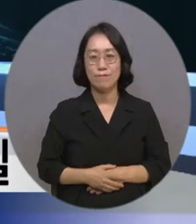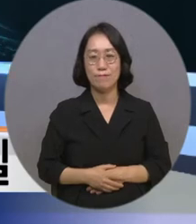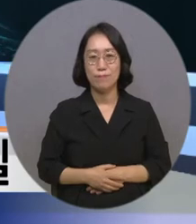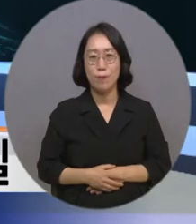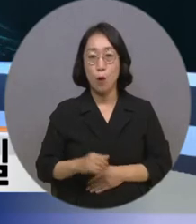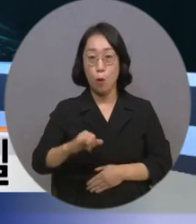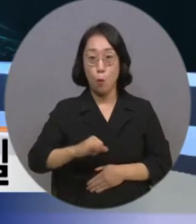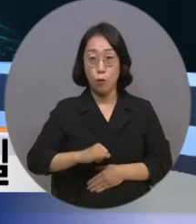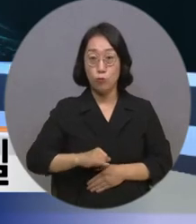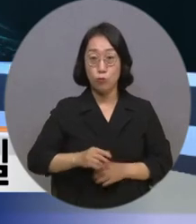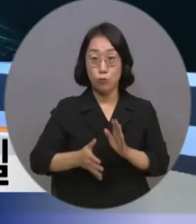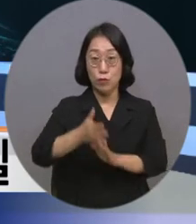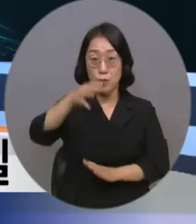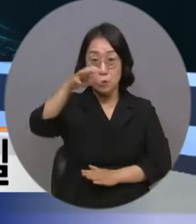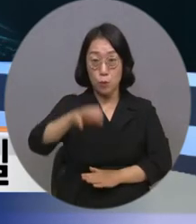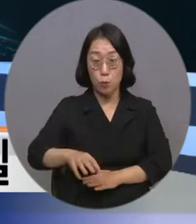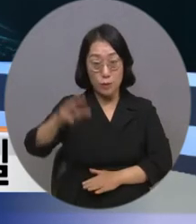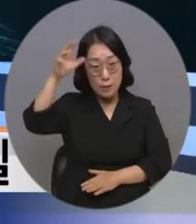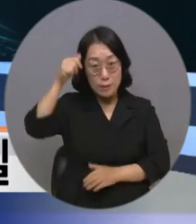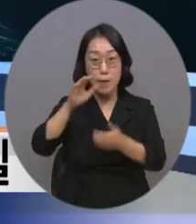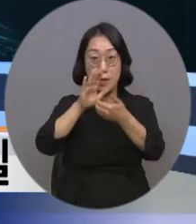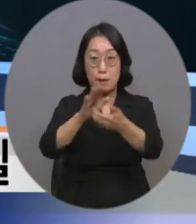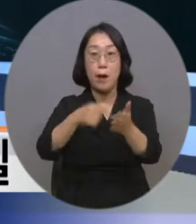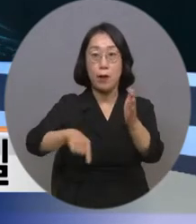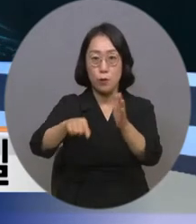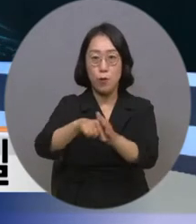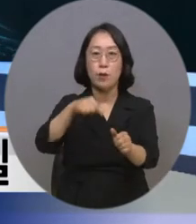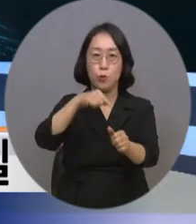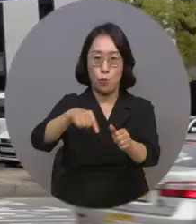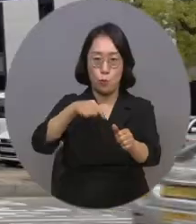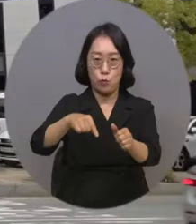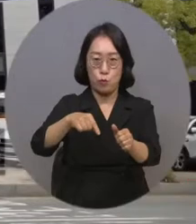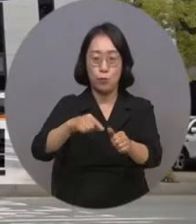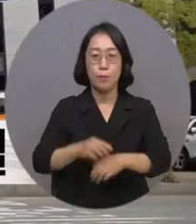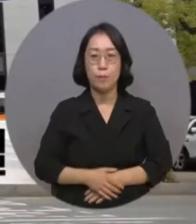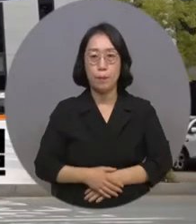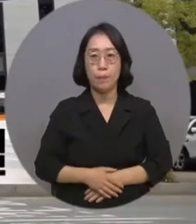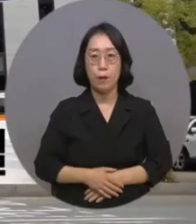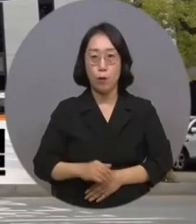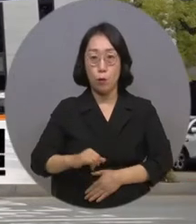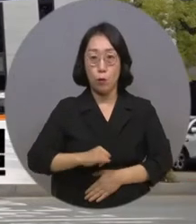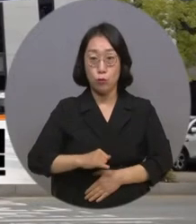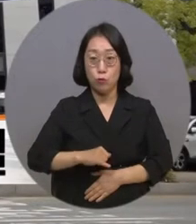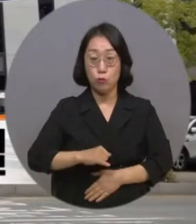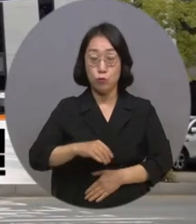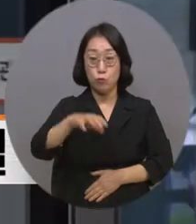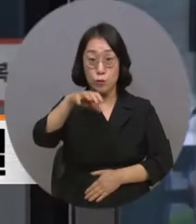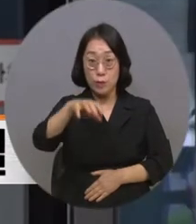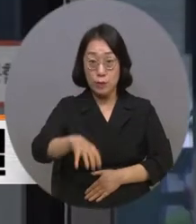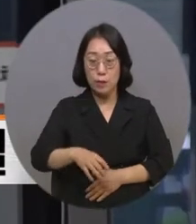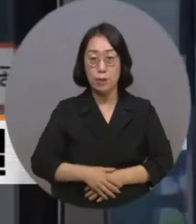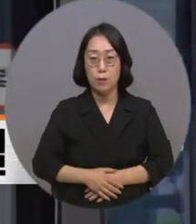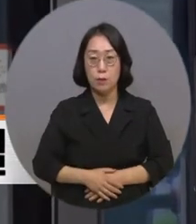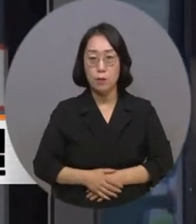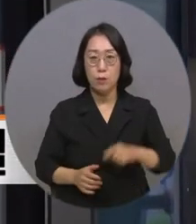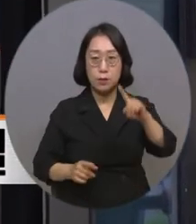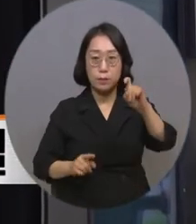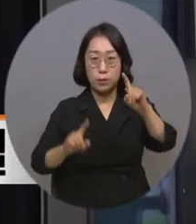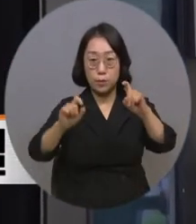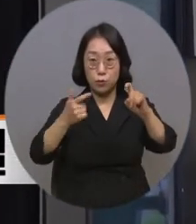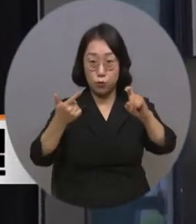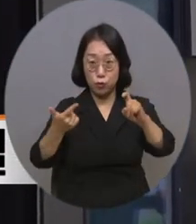강원도 원주시에서 치매 예방을 위한 자리가 마련됐습니다. 원주시 밥상공동체가 오는 11월